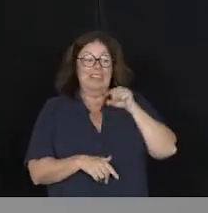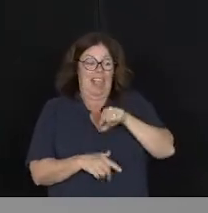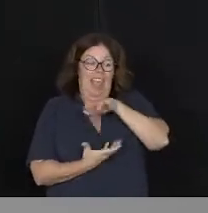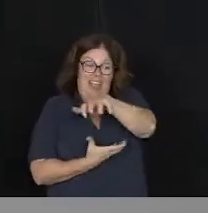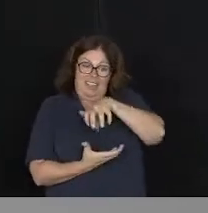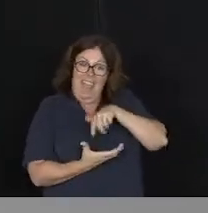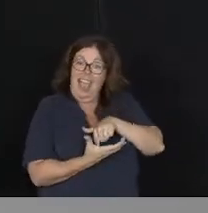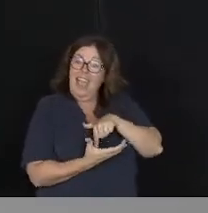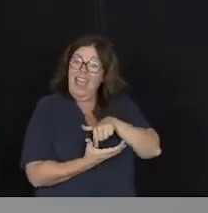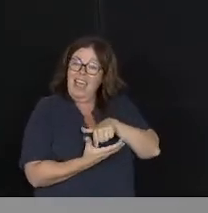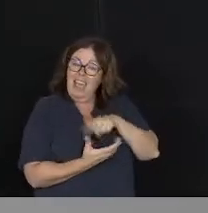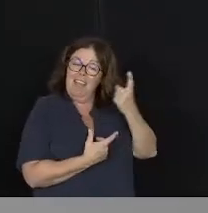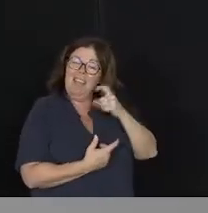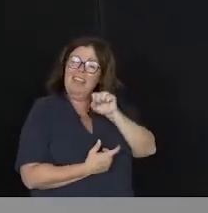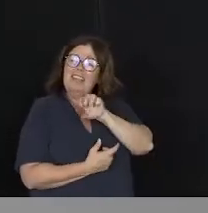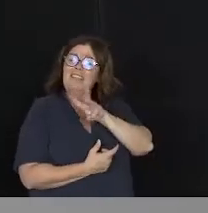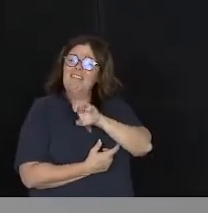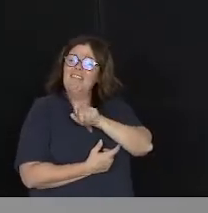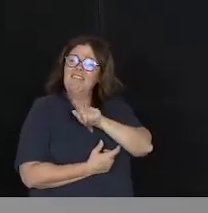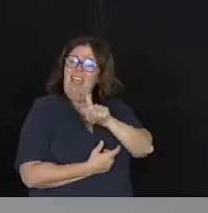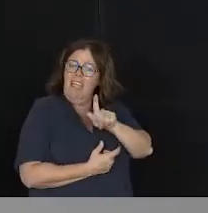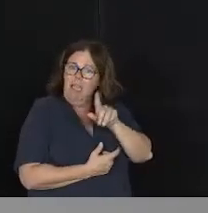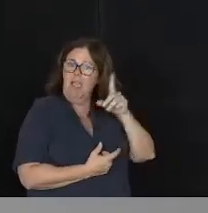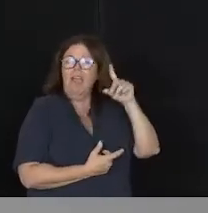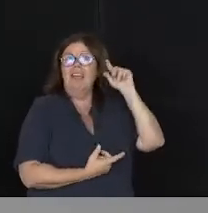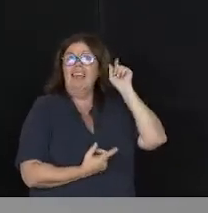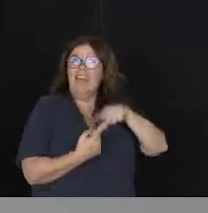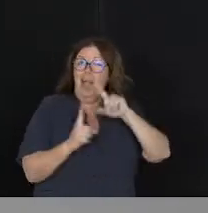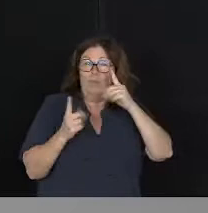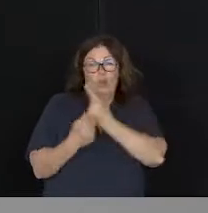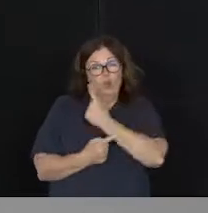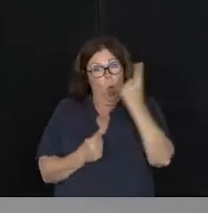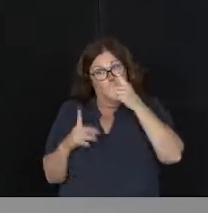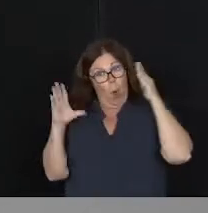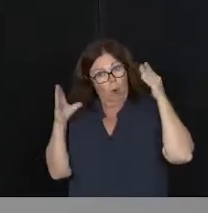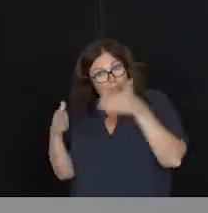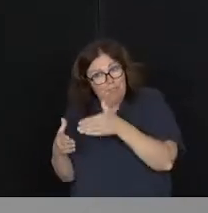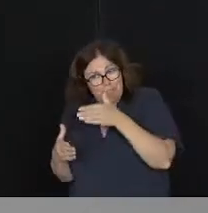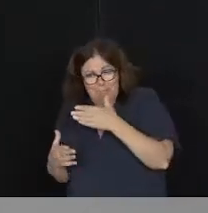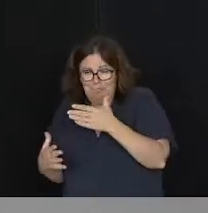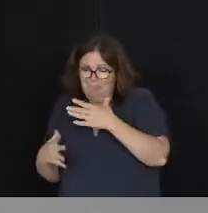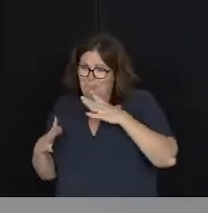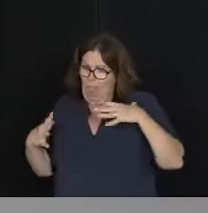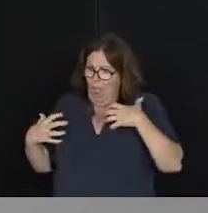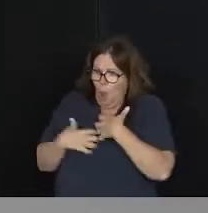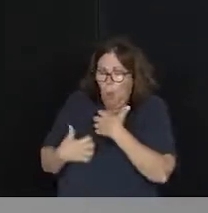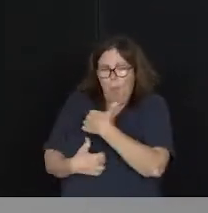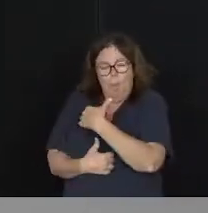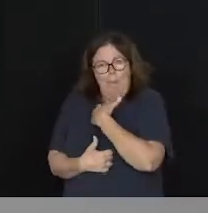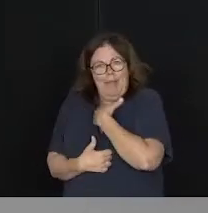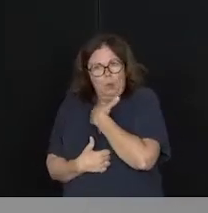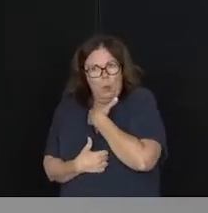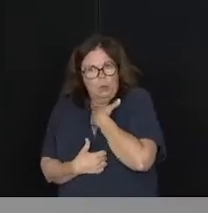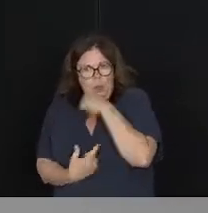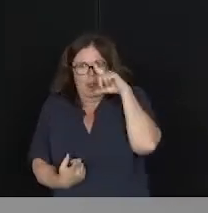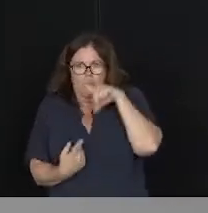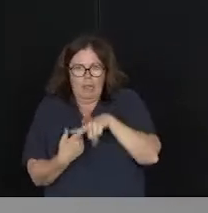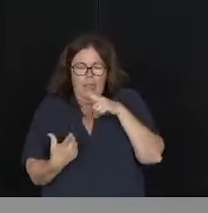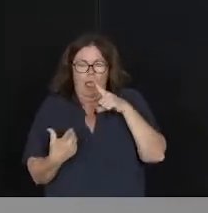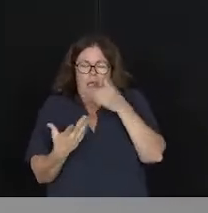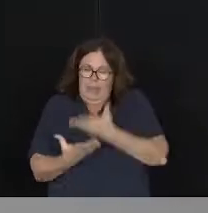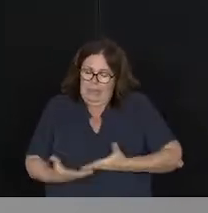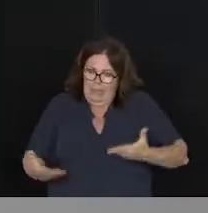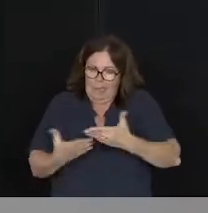de Zweig a une portée en fait bien plus générale et dépasse la seule sphère des angoisses personnelles provoquées par la transformation brutale